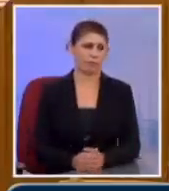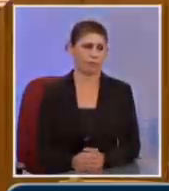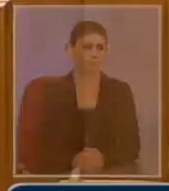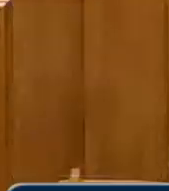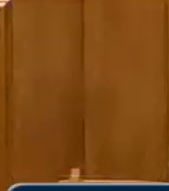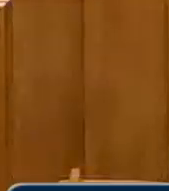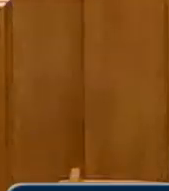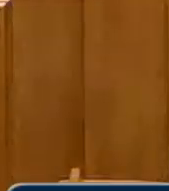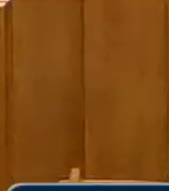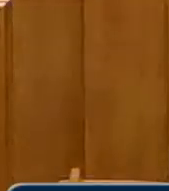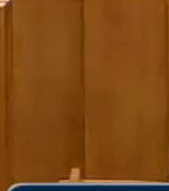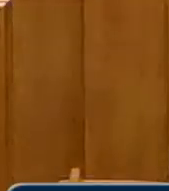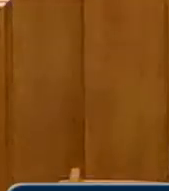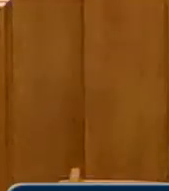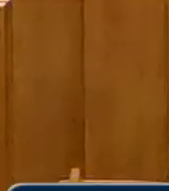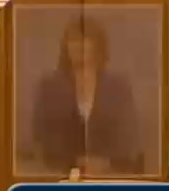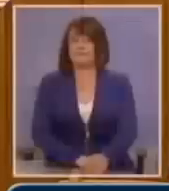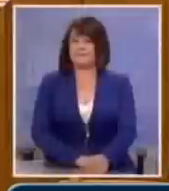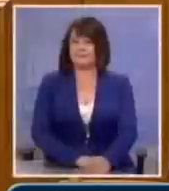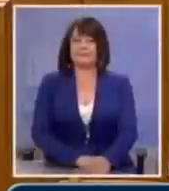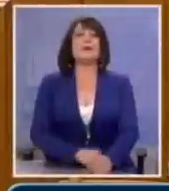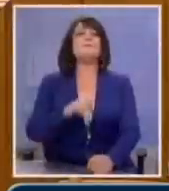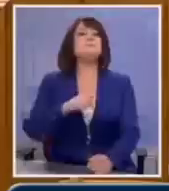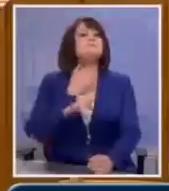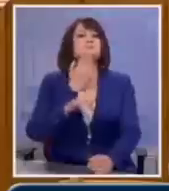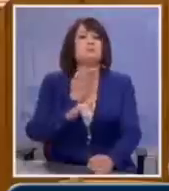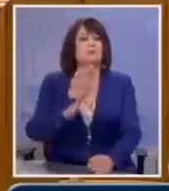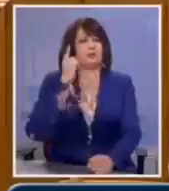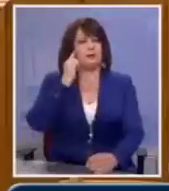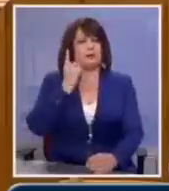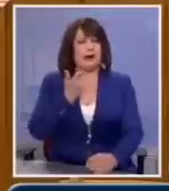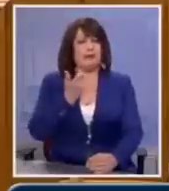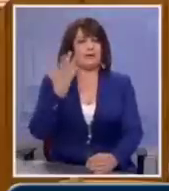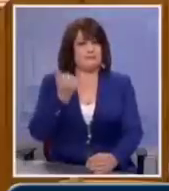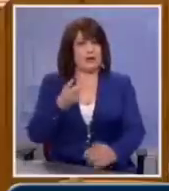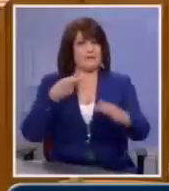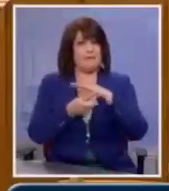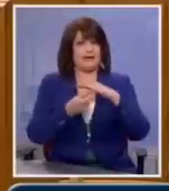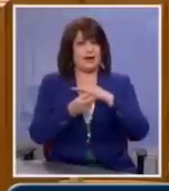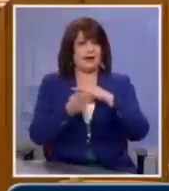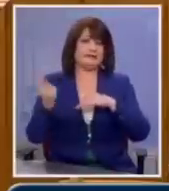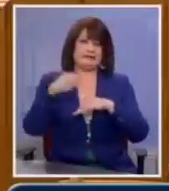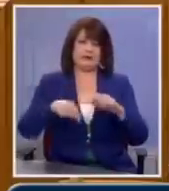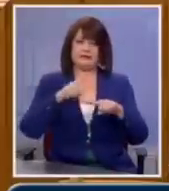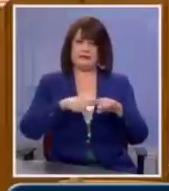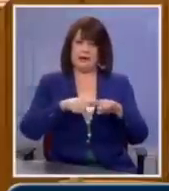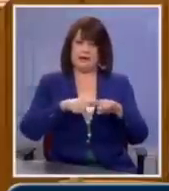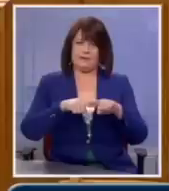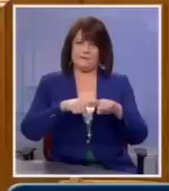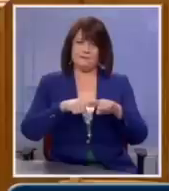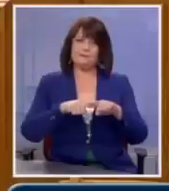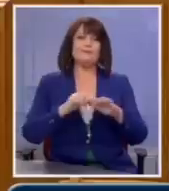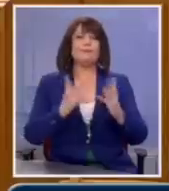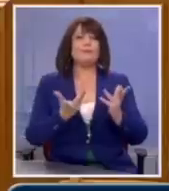Εγώ δεν μπορώ να καταλάβω ότι μπορεί να υπάρχει μετανάστης ο οποίος έχει έρθει στη χώρα μας,